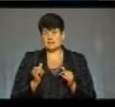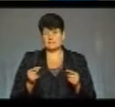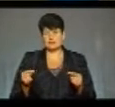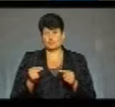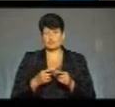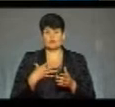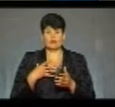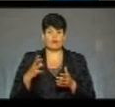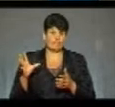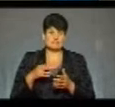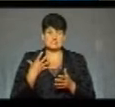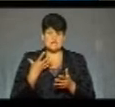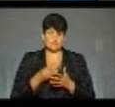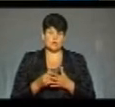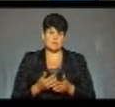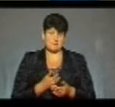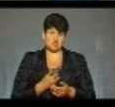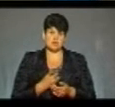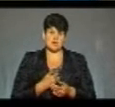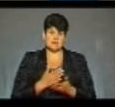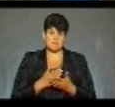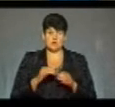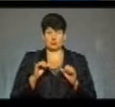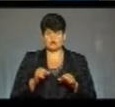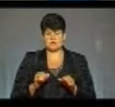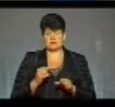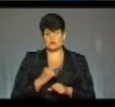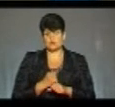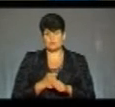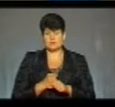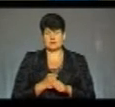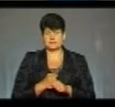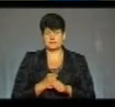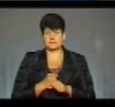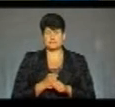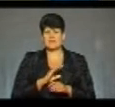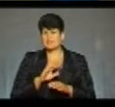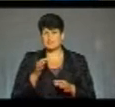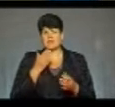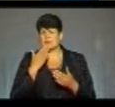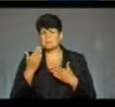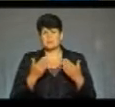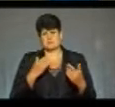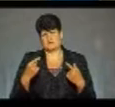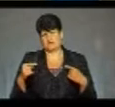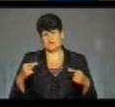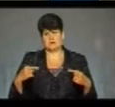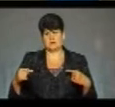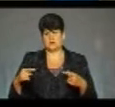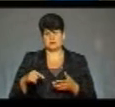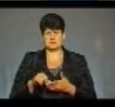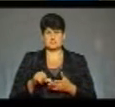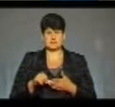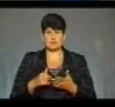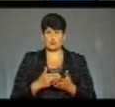усі свої бажання вони мають можливість втілити, не, скажімо, консультуючись з іншими